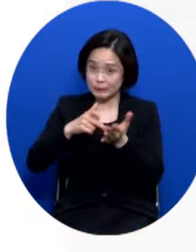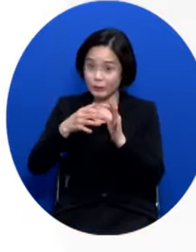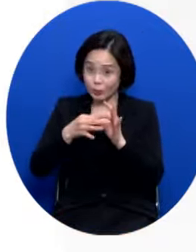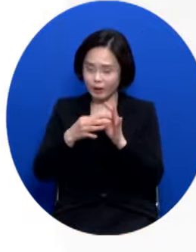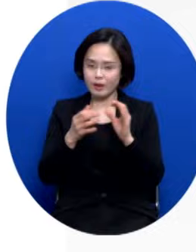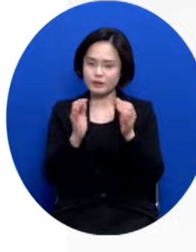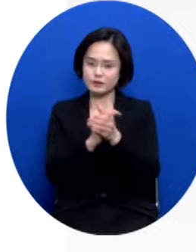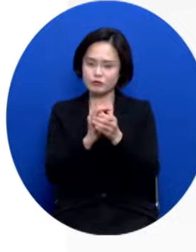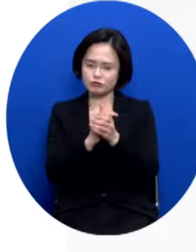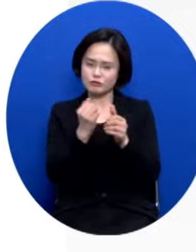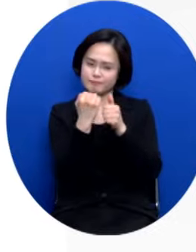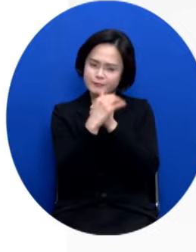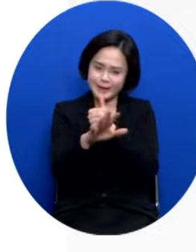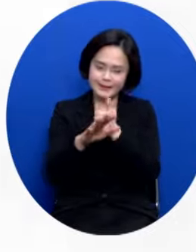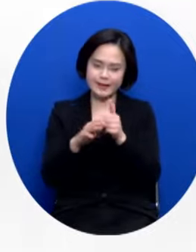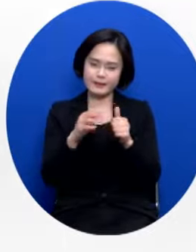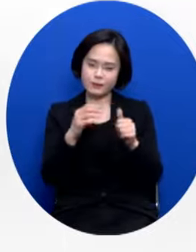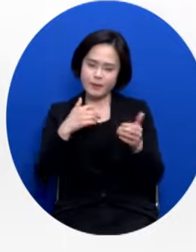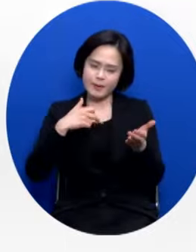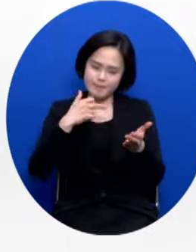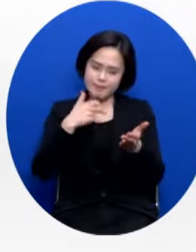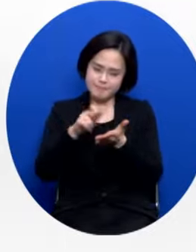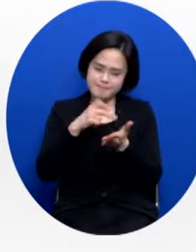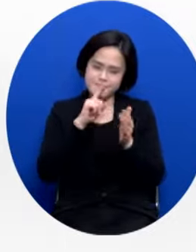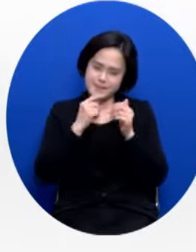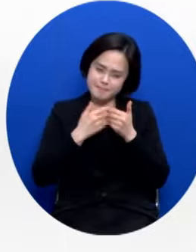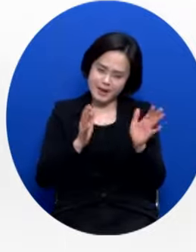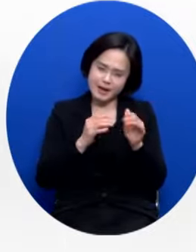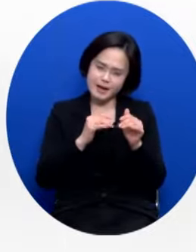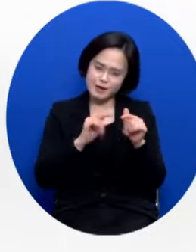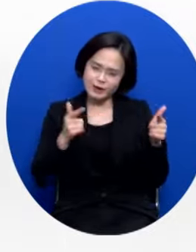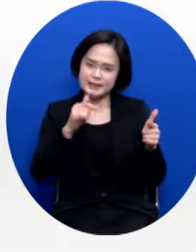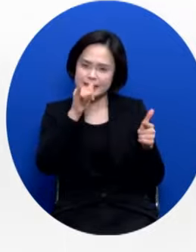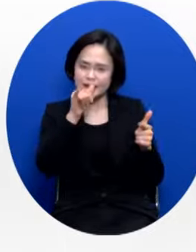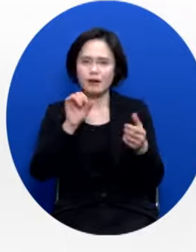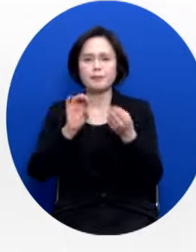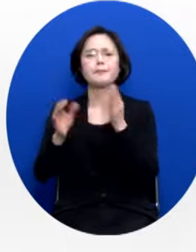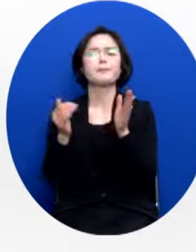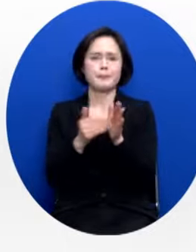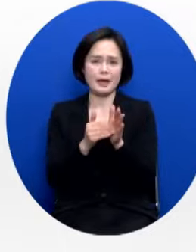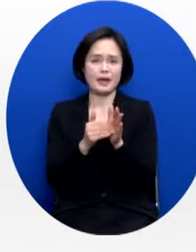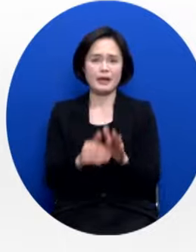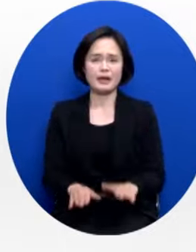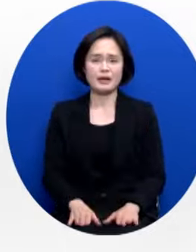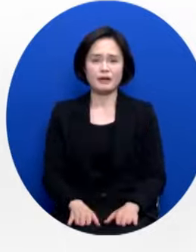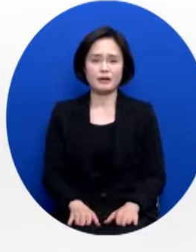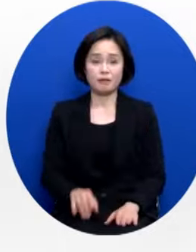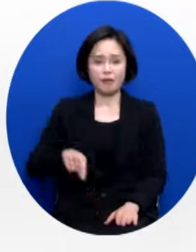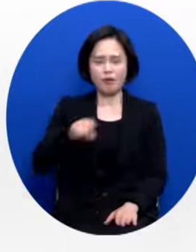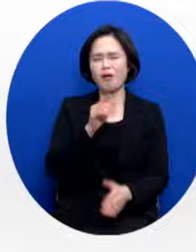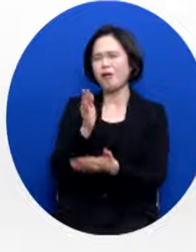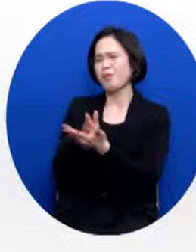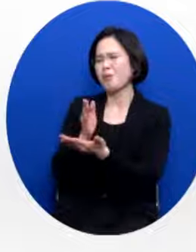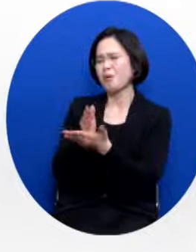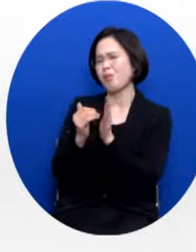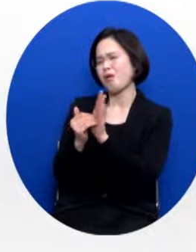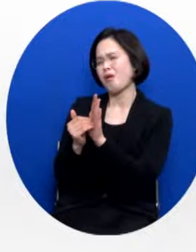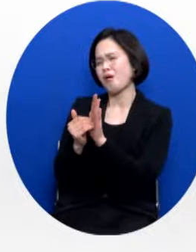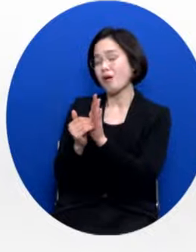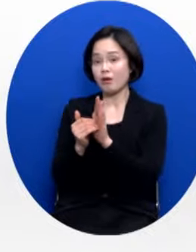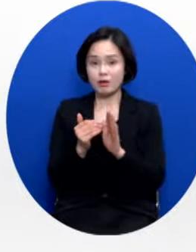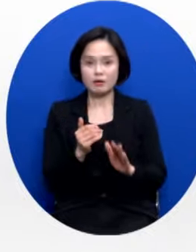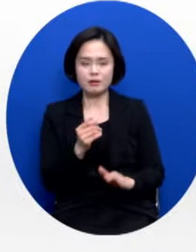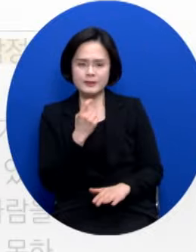욕하거나 감정을 상하게 한 적이 있다고 답한 것으로 집계됐습니다. 특히 상대가 싫다는 의사를 밝혔음에도